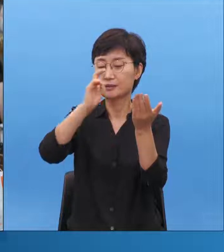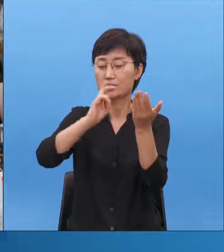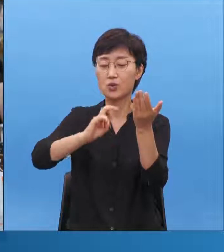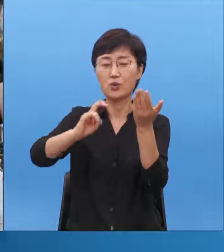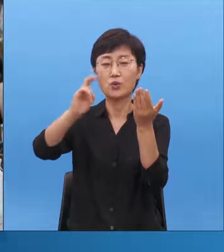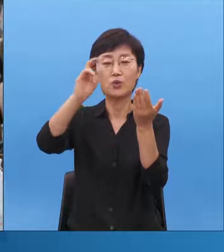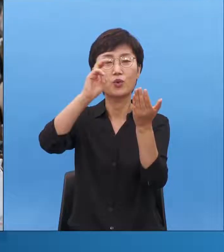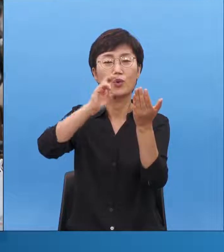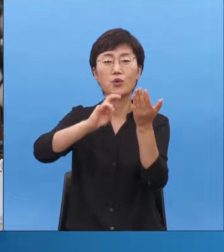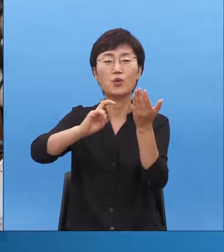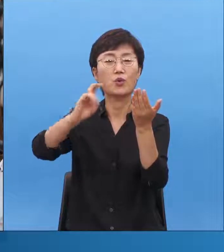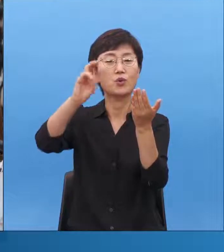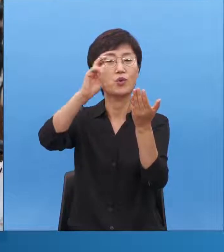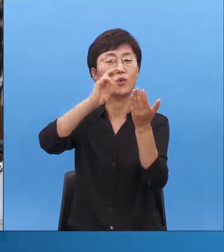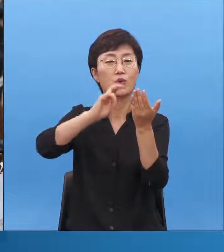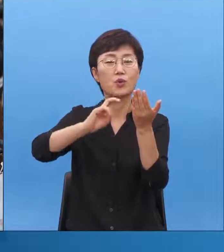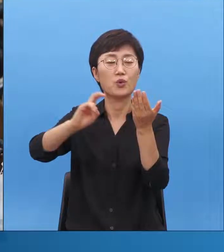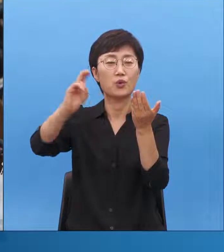이것이 나의